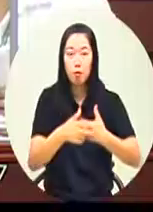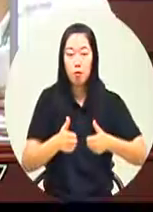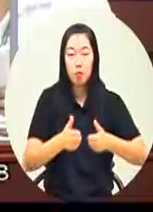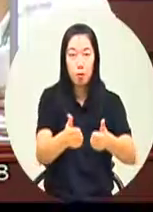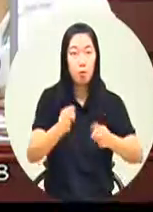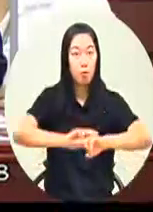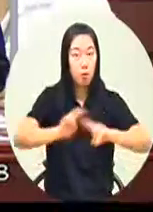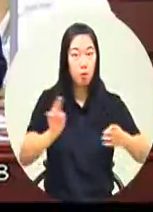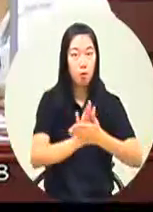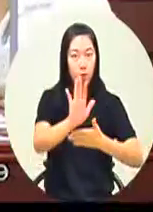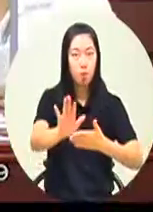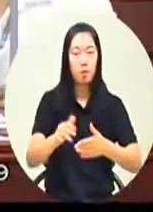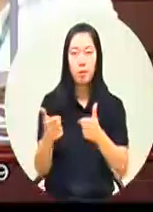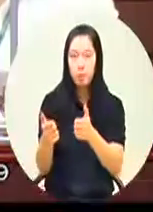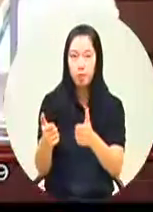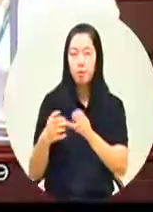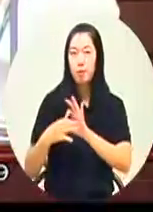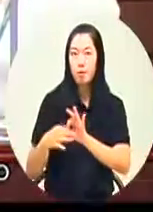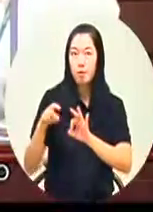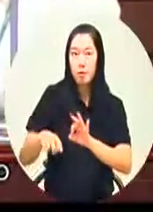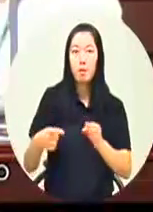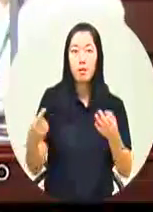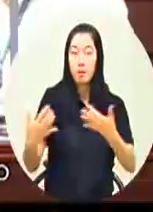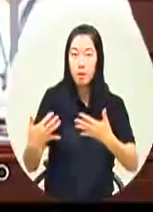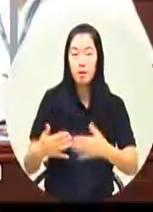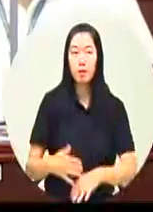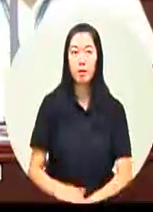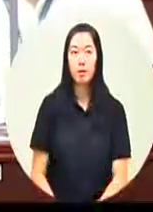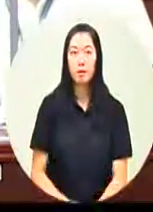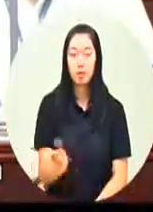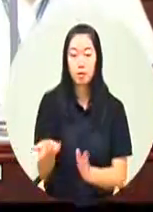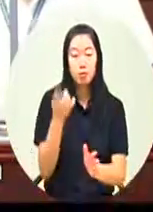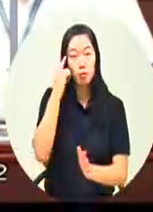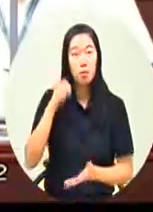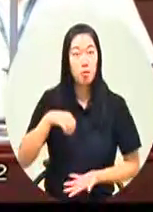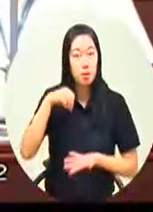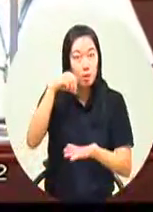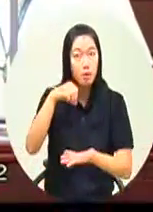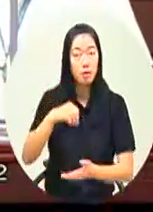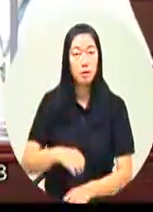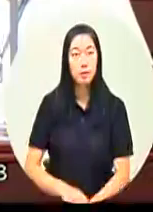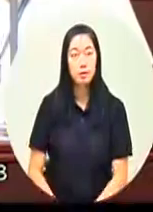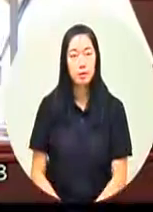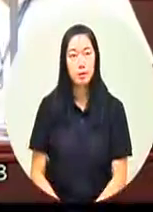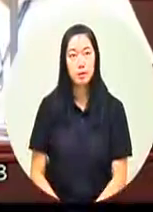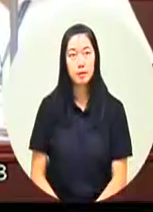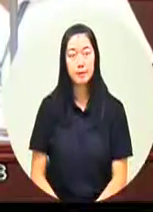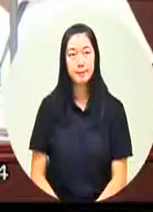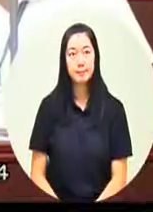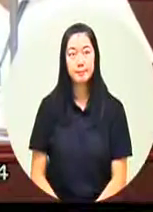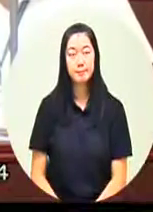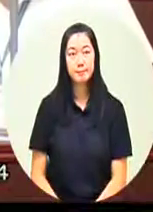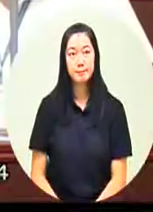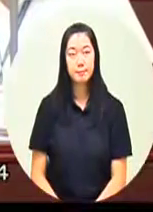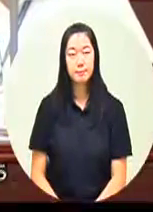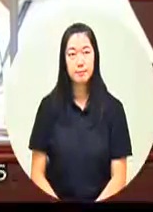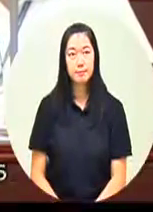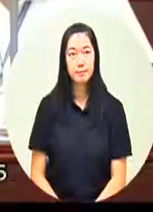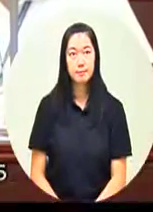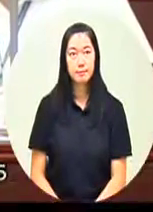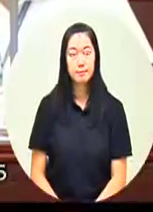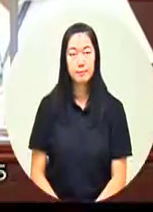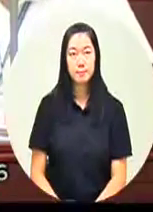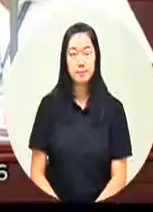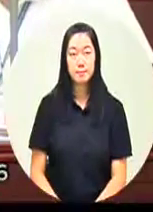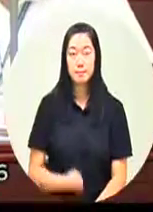感谢议员非常关心这样的一个议题。曾经议员也提出哈、哦，是不是在这个就是